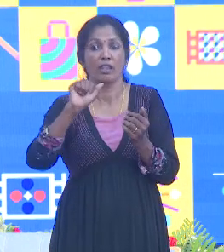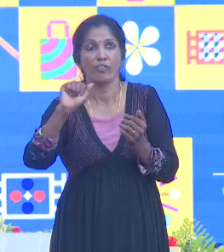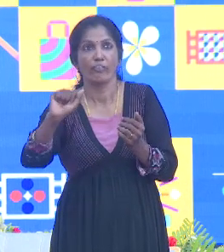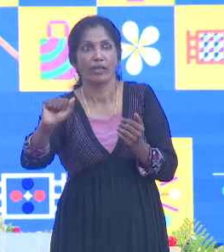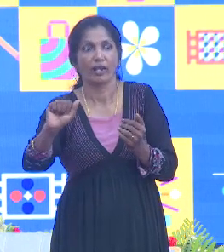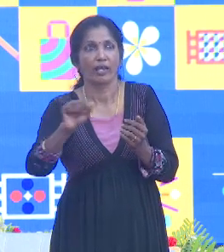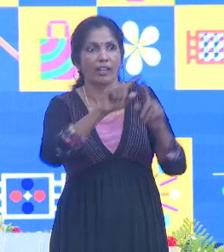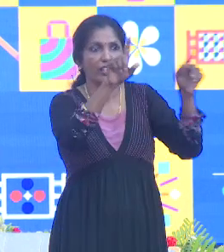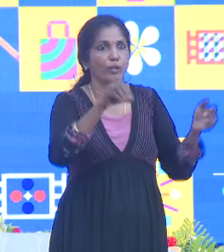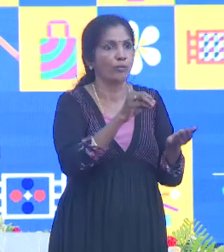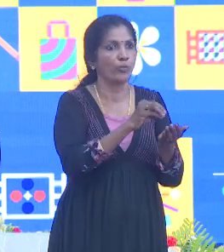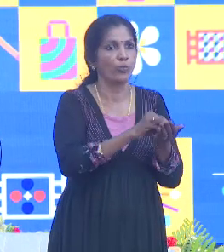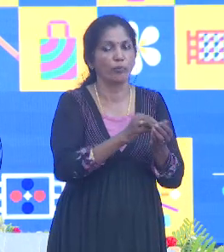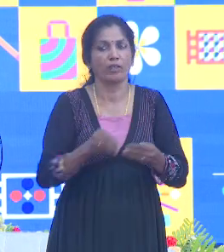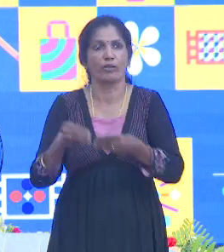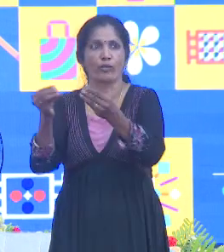കയ്യിലേക്ക് ഈ ഭൂമി കിട്ടിയതാണ്.